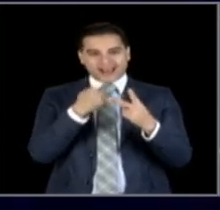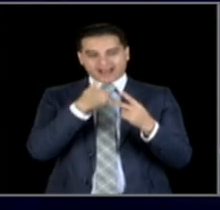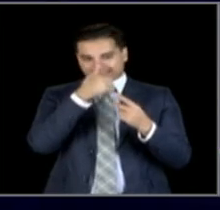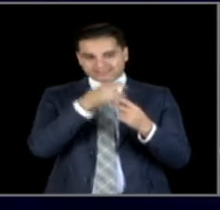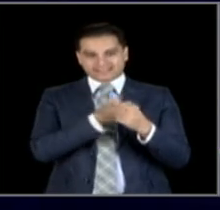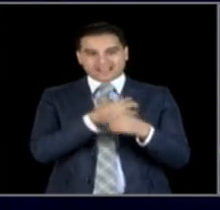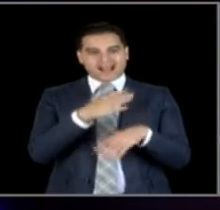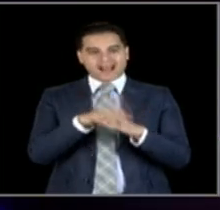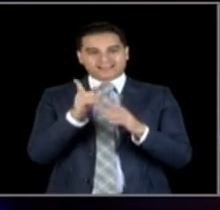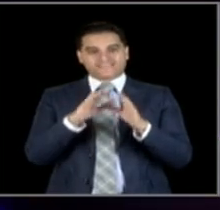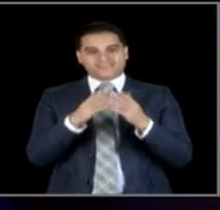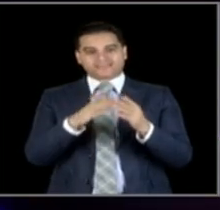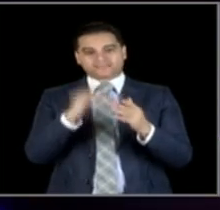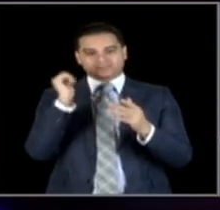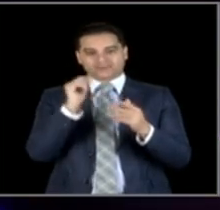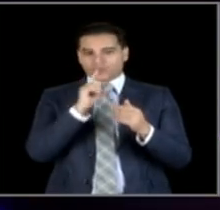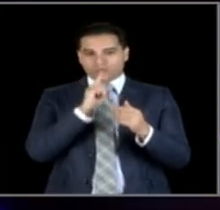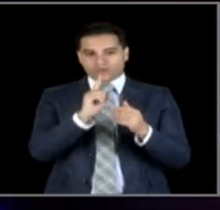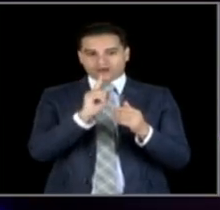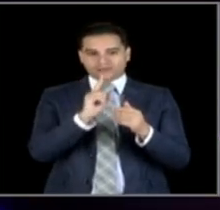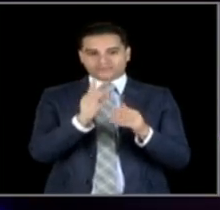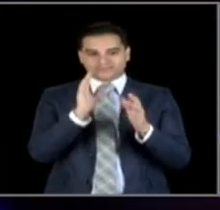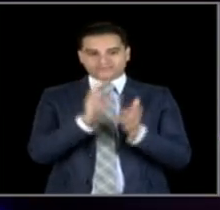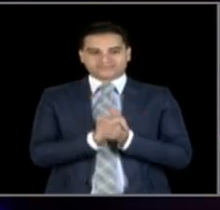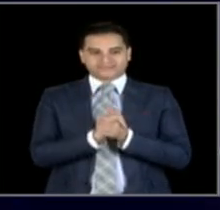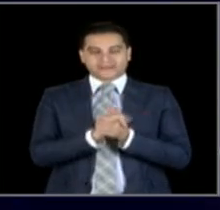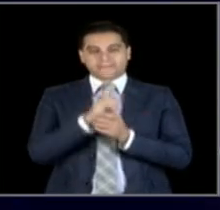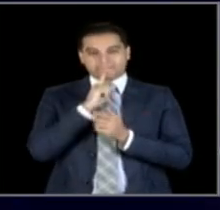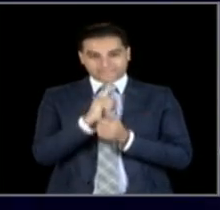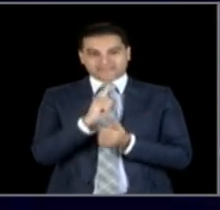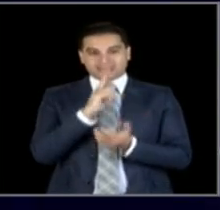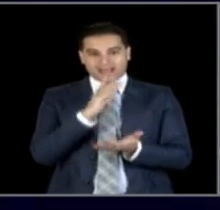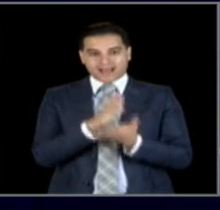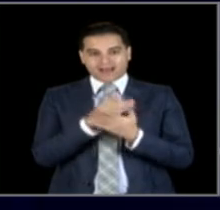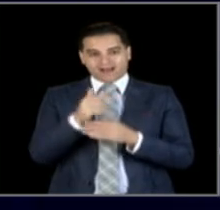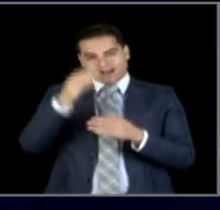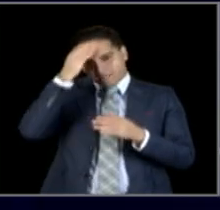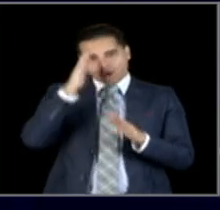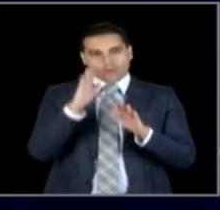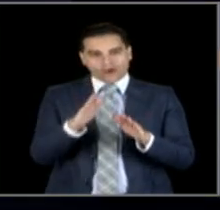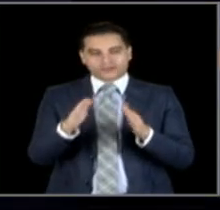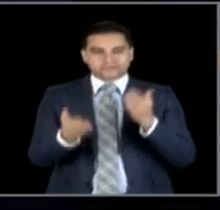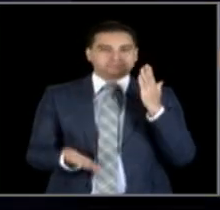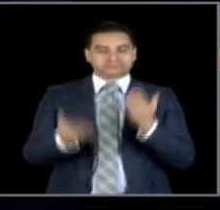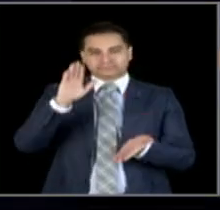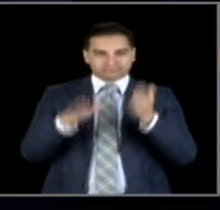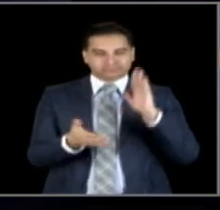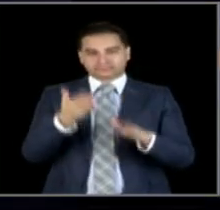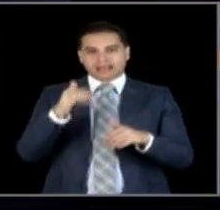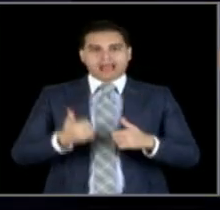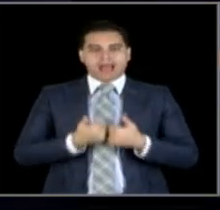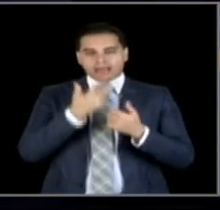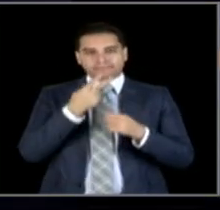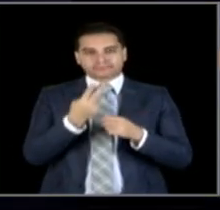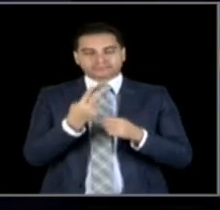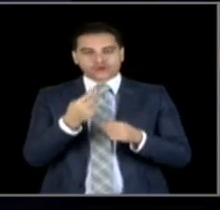زعلت ازاي لما انت ودعت البطوله. الحمد لله. الحمد لله. ولكن هي العبقره كده. صح. زي الحياه،